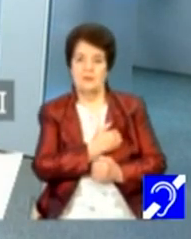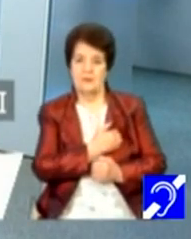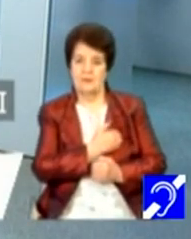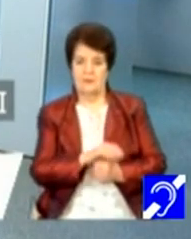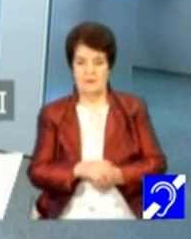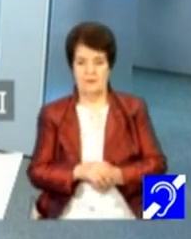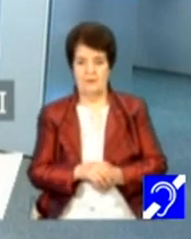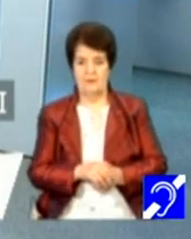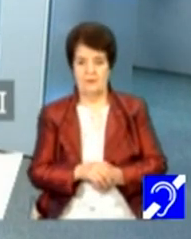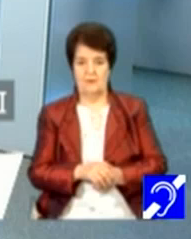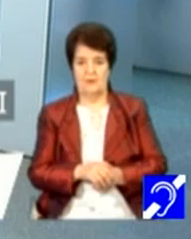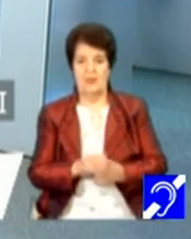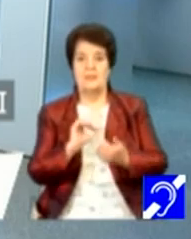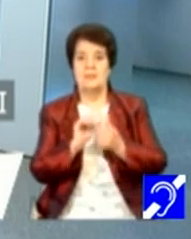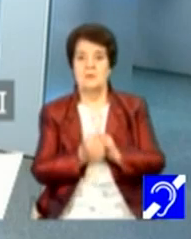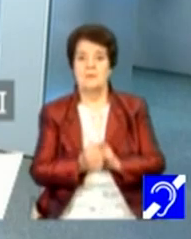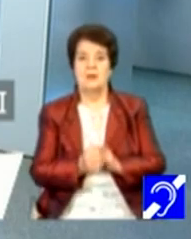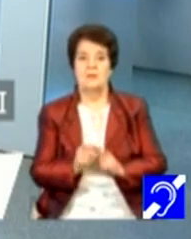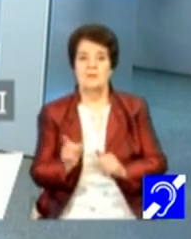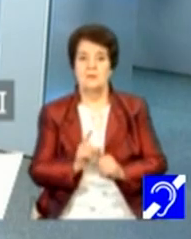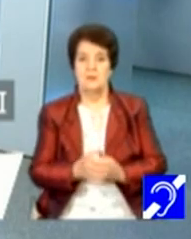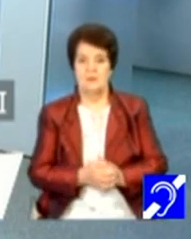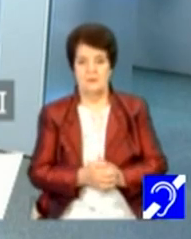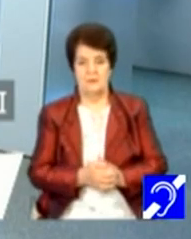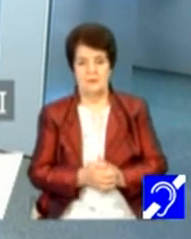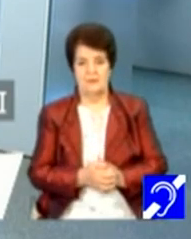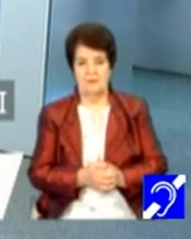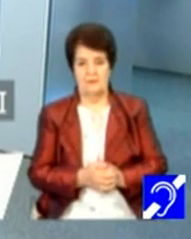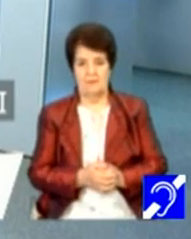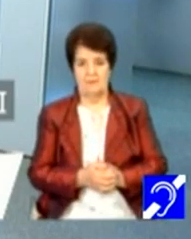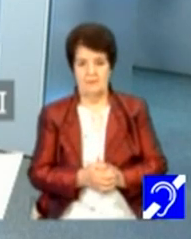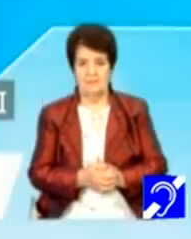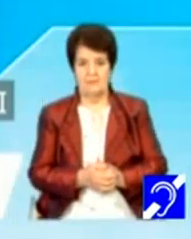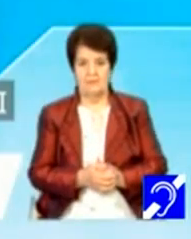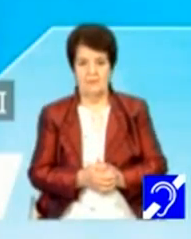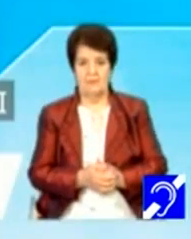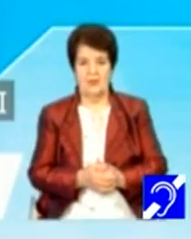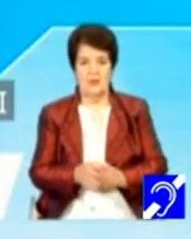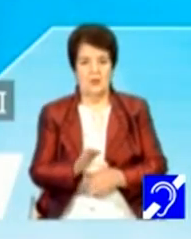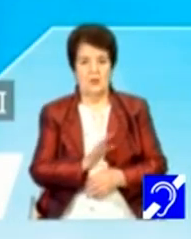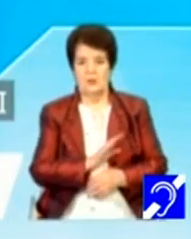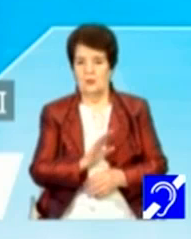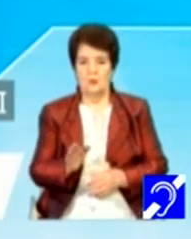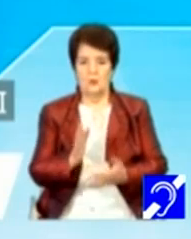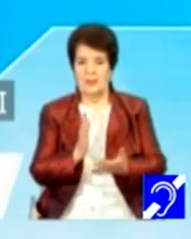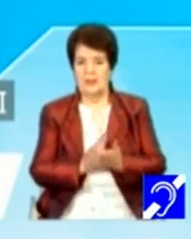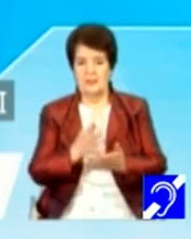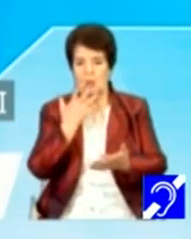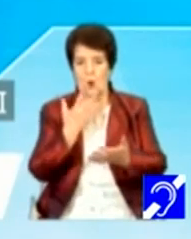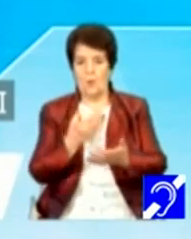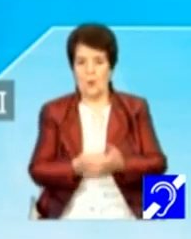vreți să schimbați? Începem cu în ordinea prezentării. Domnul Bileschi, vă rog. Nu este o